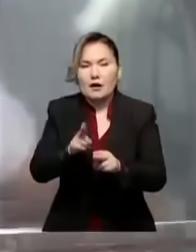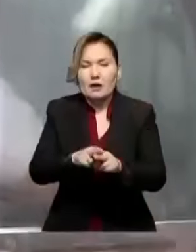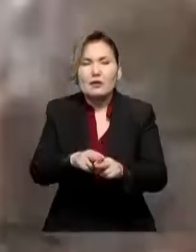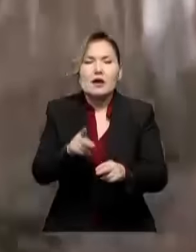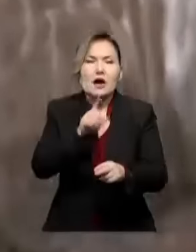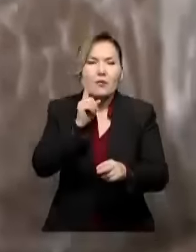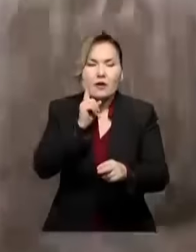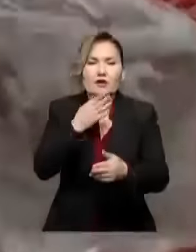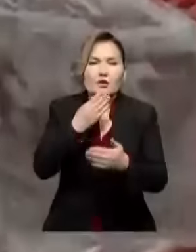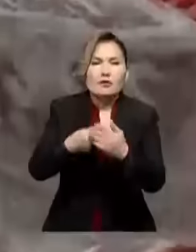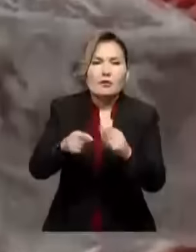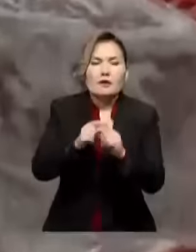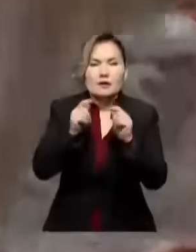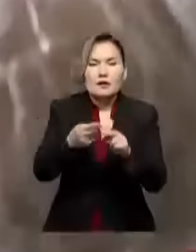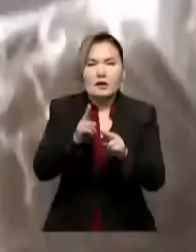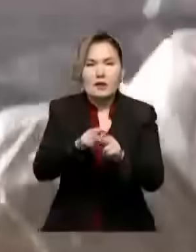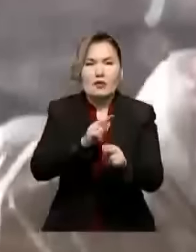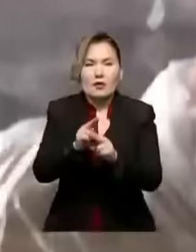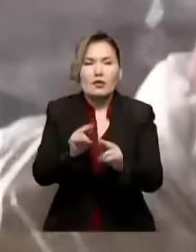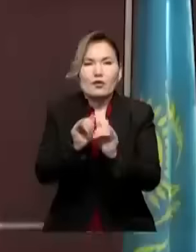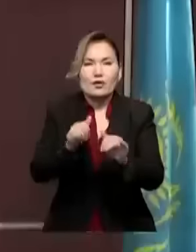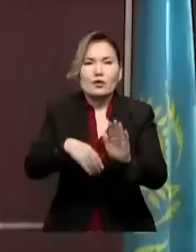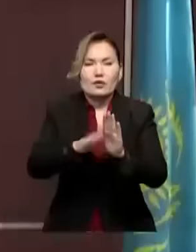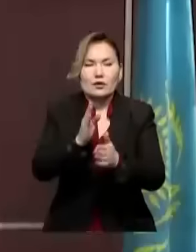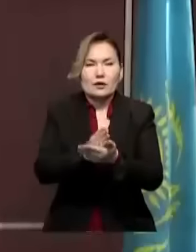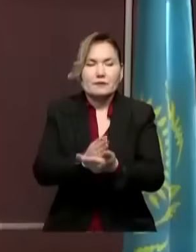жылдары кәсіпкерлікті оқыту шаралары едәуір жеңілдетілген.